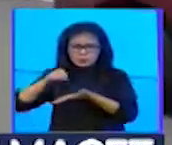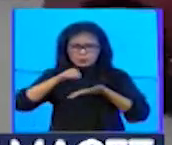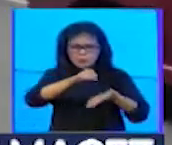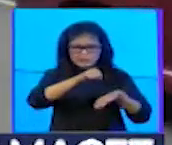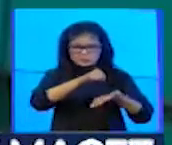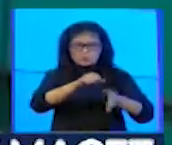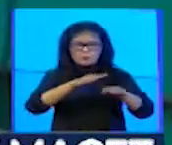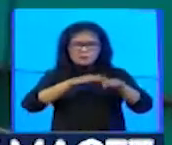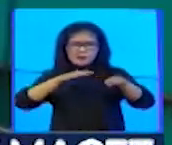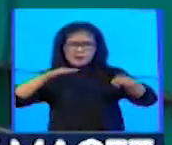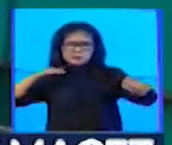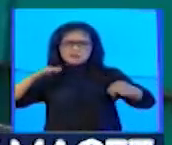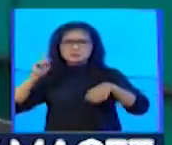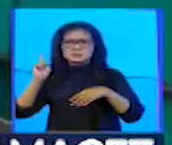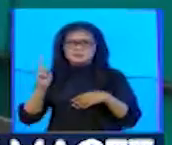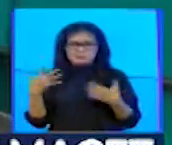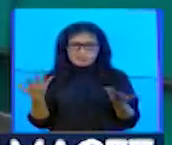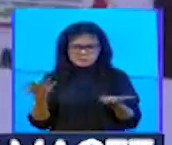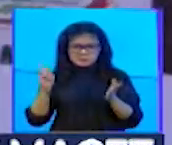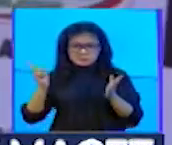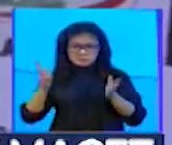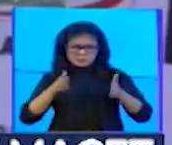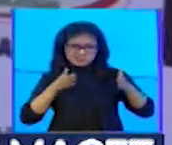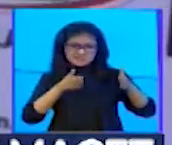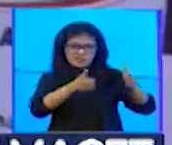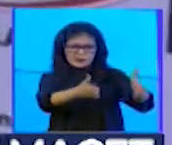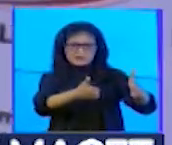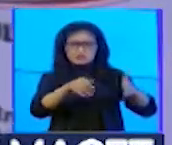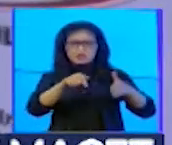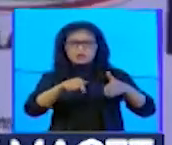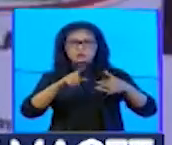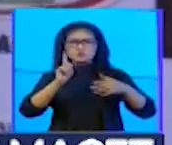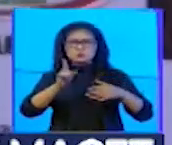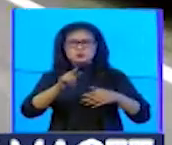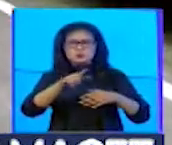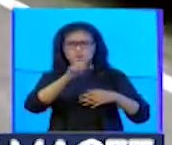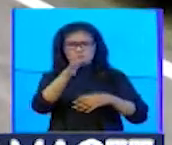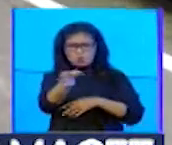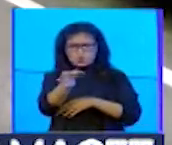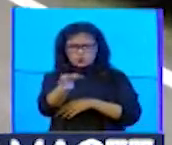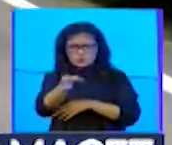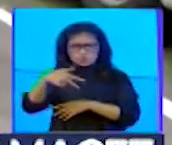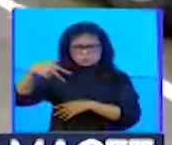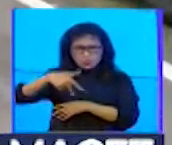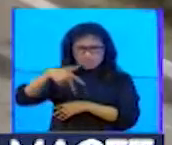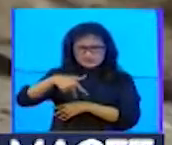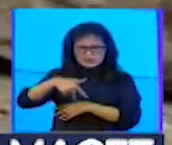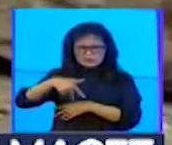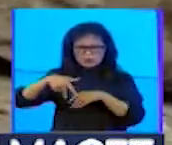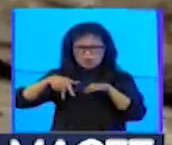panjang jalur Trans Sulawesi Desa orang Utara Kecamatan tubuh sudah nama jenis Sulawesi Barat longsor